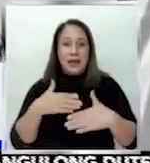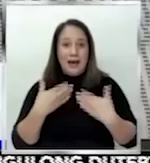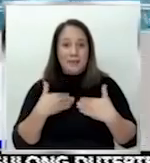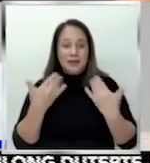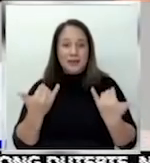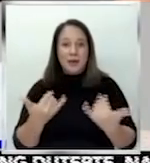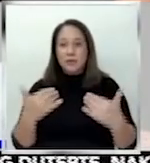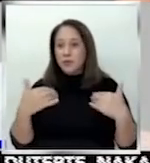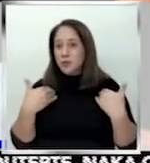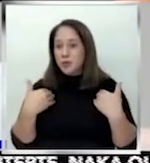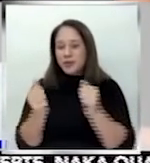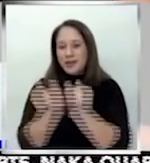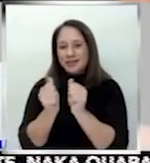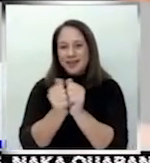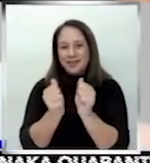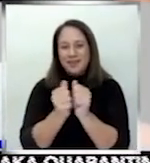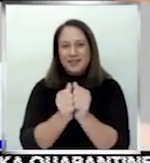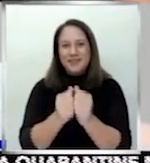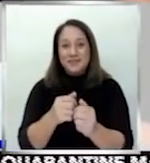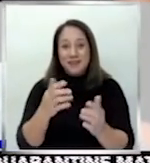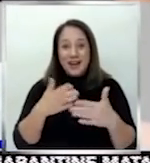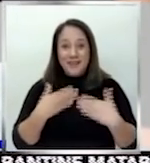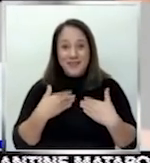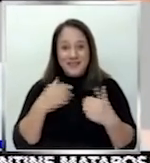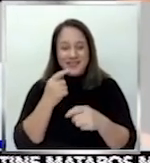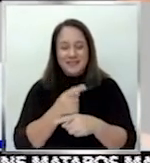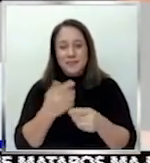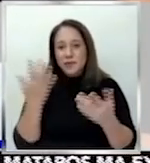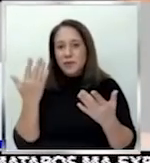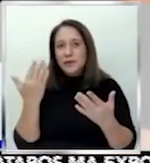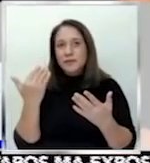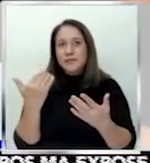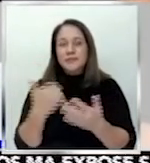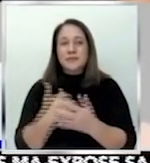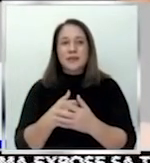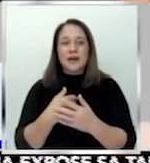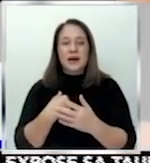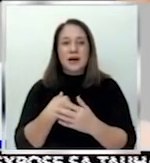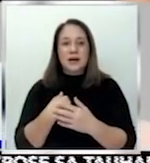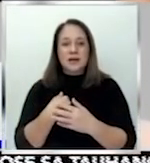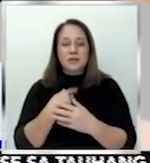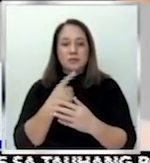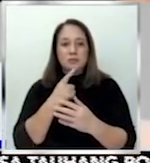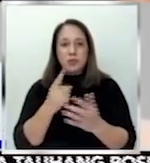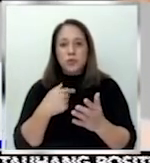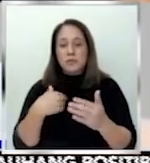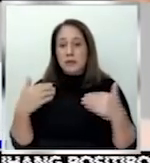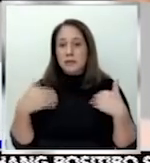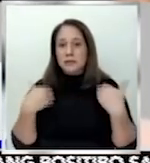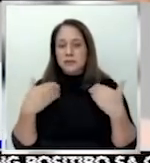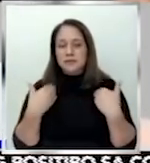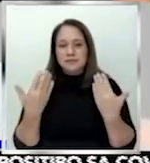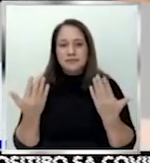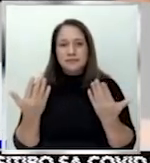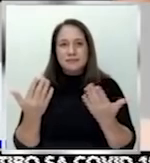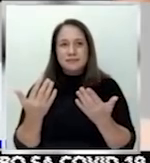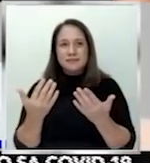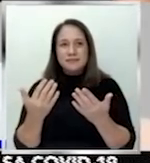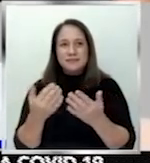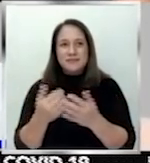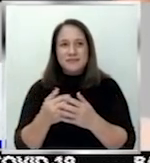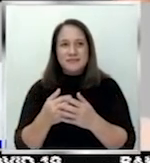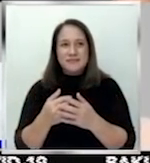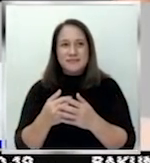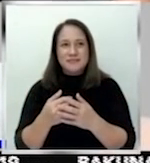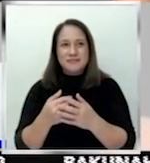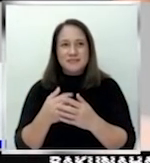makakasama niya. Di ba masaya? Because generally, mga kabataan, medyo hyped up yun eh.